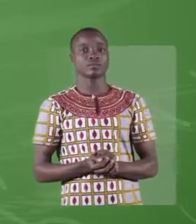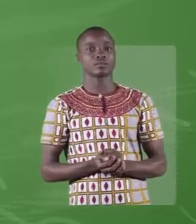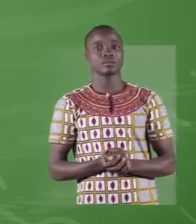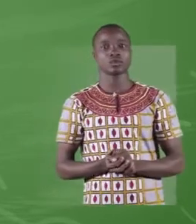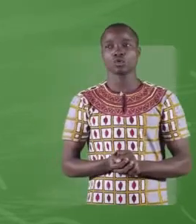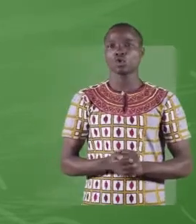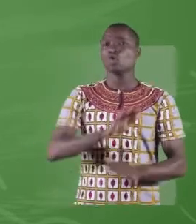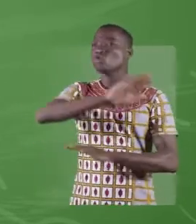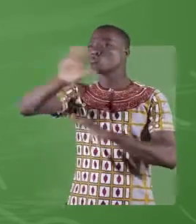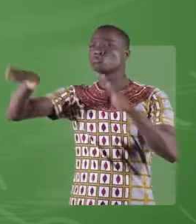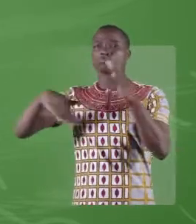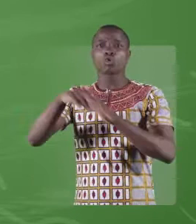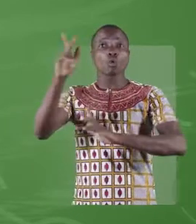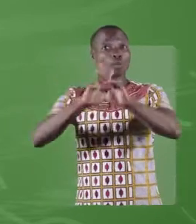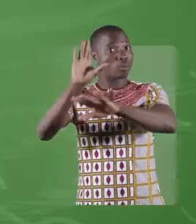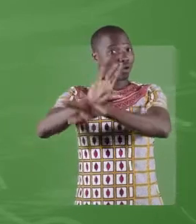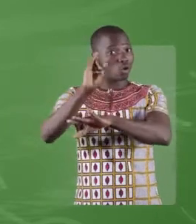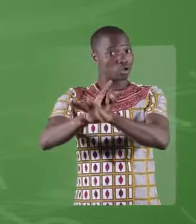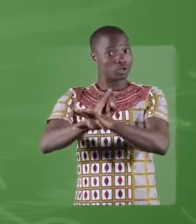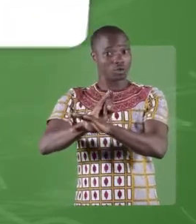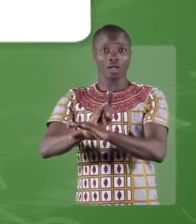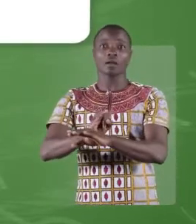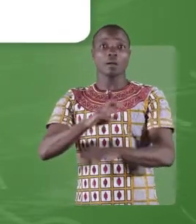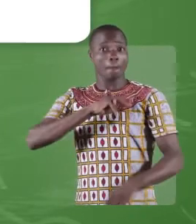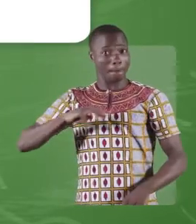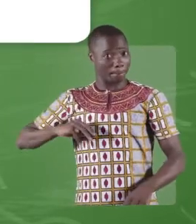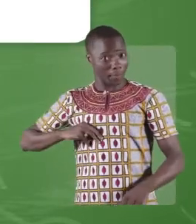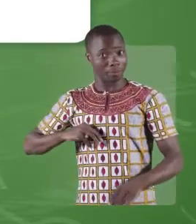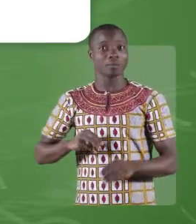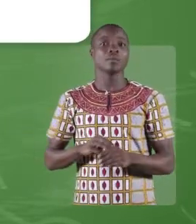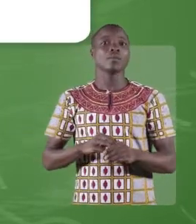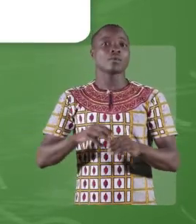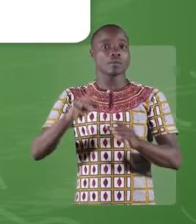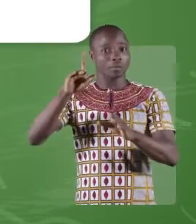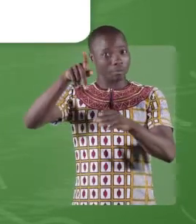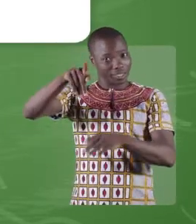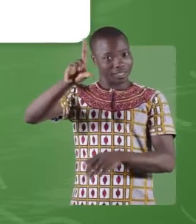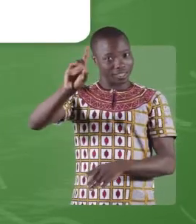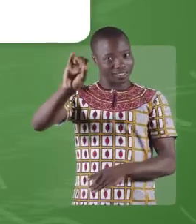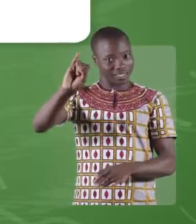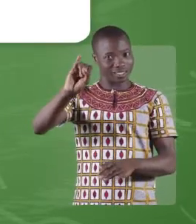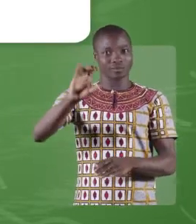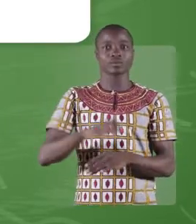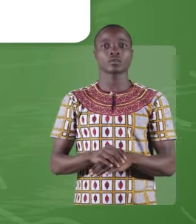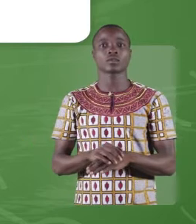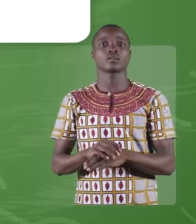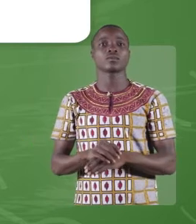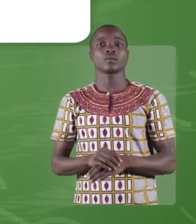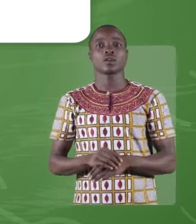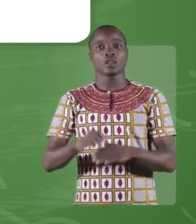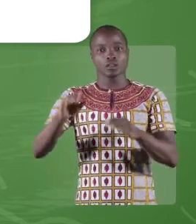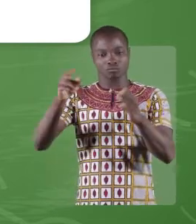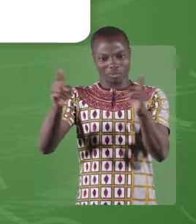Tous les Ivoiriens étaient membres de ce parti, organisé en sous-sections et en